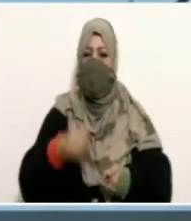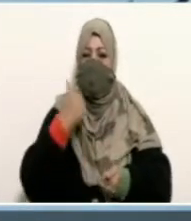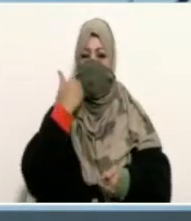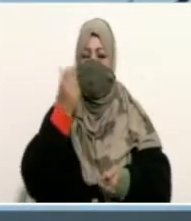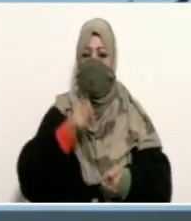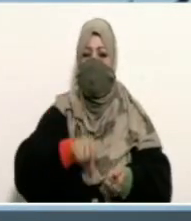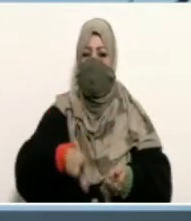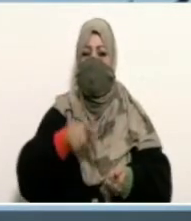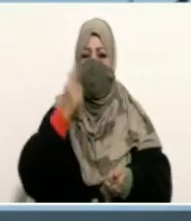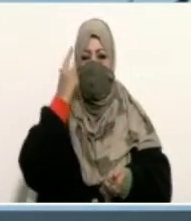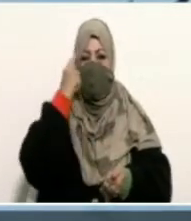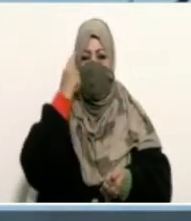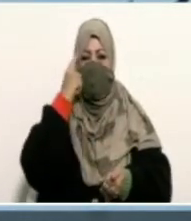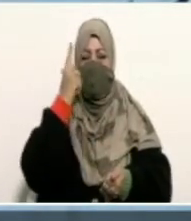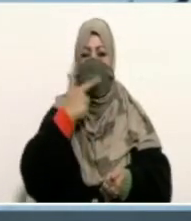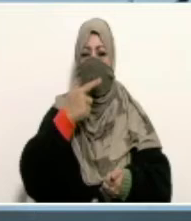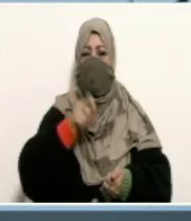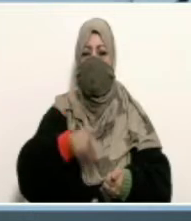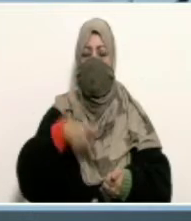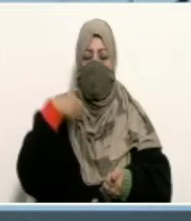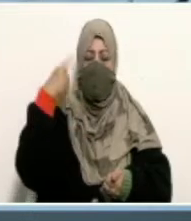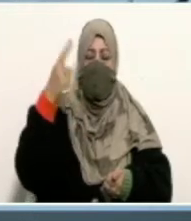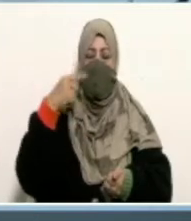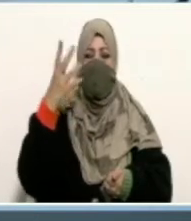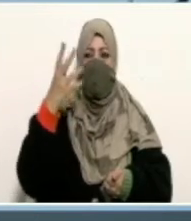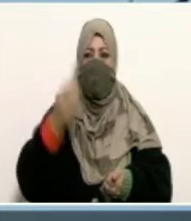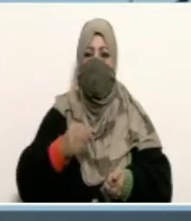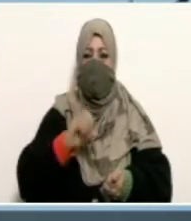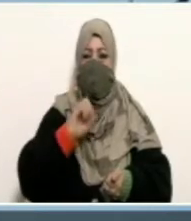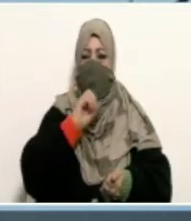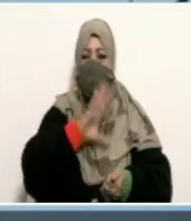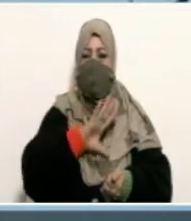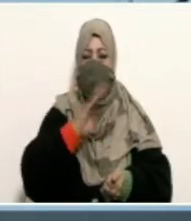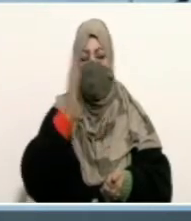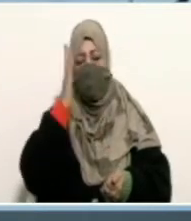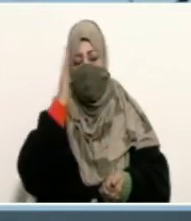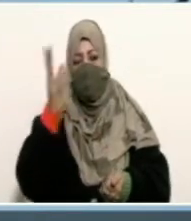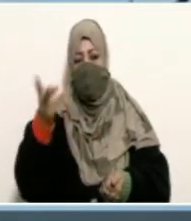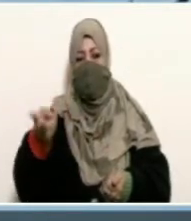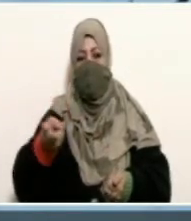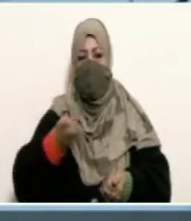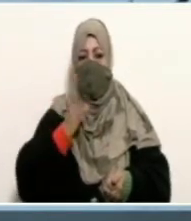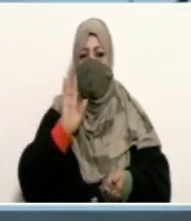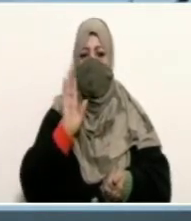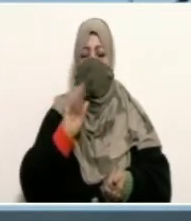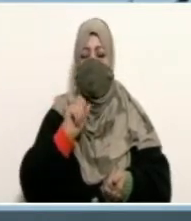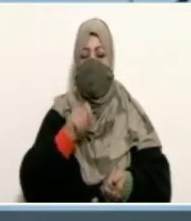الفراش الذي ينام عليه بعد أن أصابته جنابة، هل يتنجس هذا الفراش أو لا؟